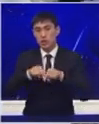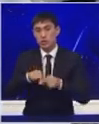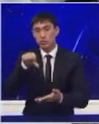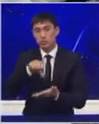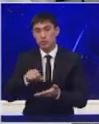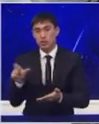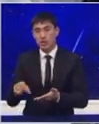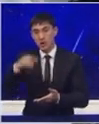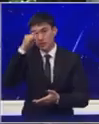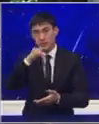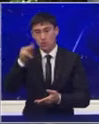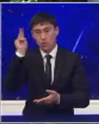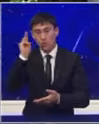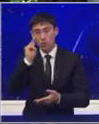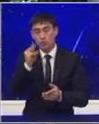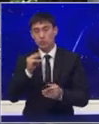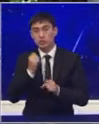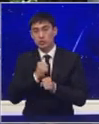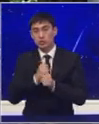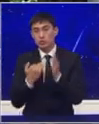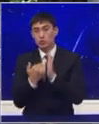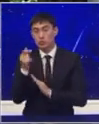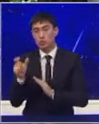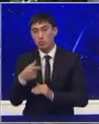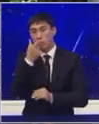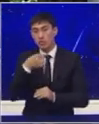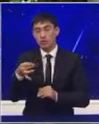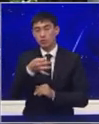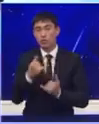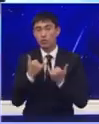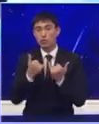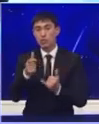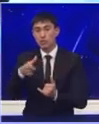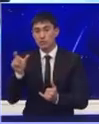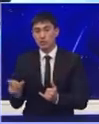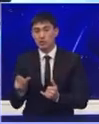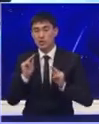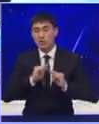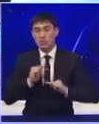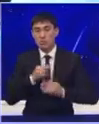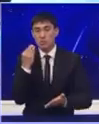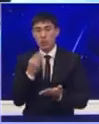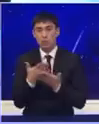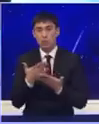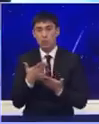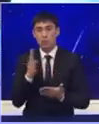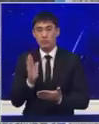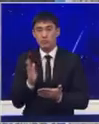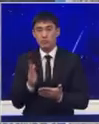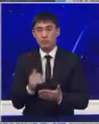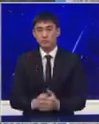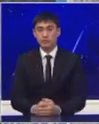мүшесі. Қазақстан оқу-ағарту ісінің үздігі. Панфилов ауданының құрметті азаматы. Еңбек бағалануымен құнды.